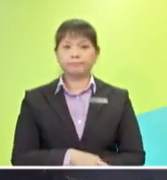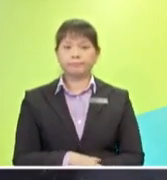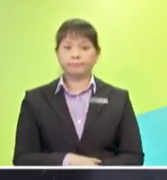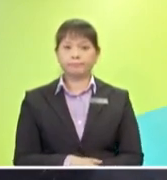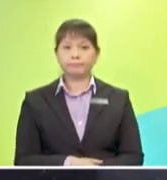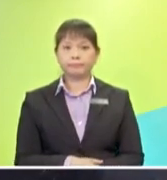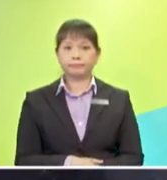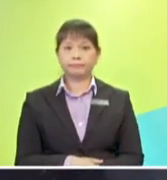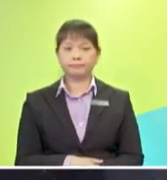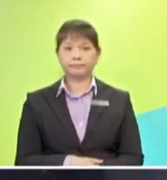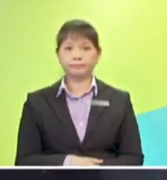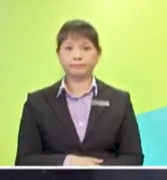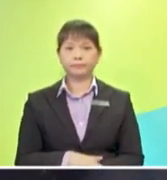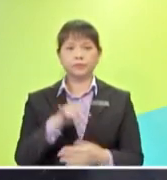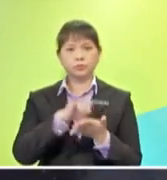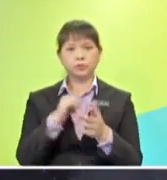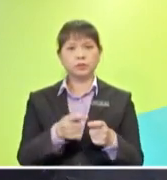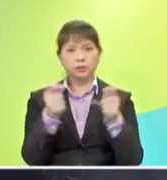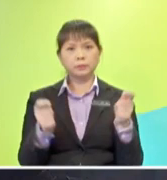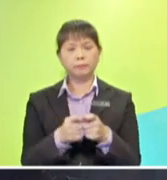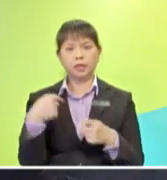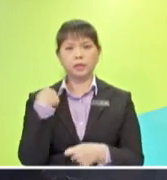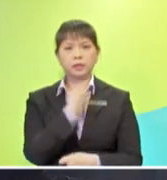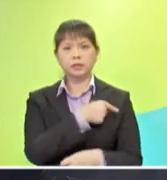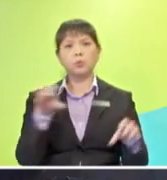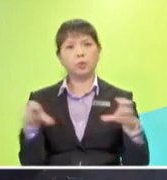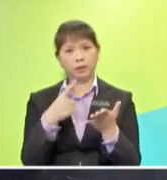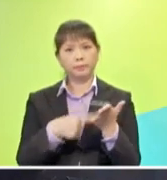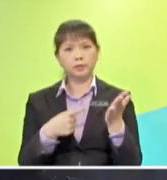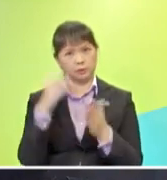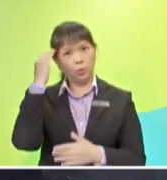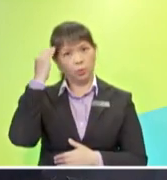tuh tempat kita bawa apa kita